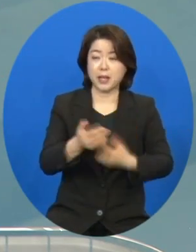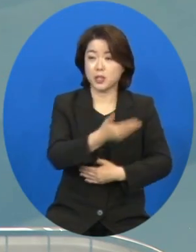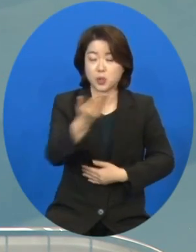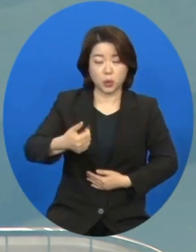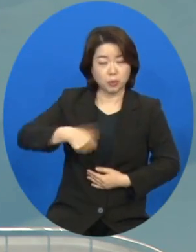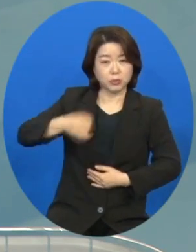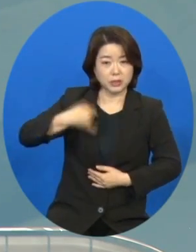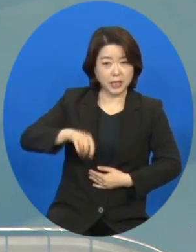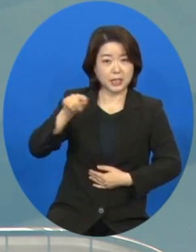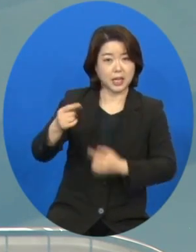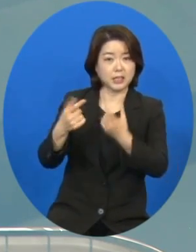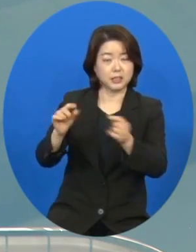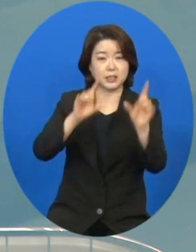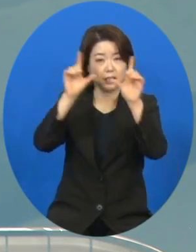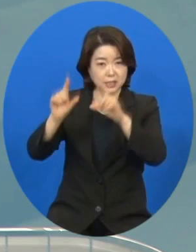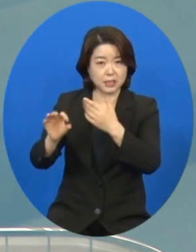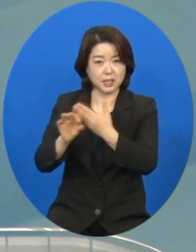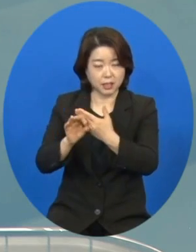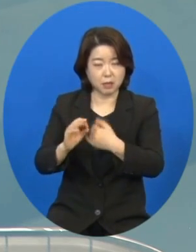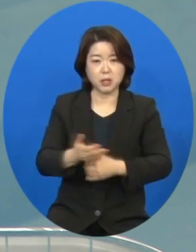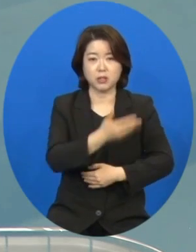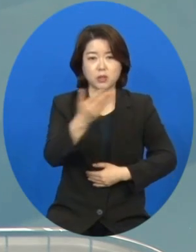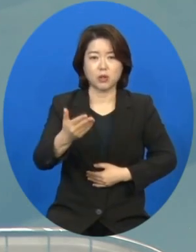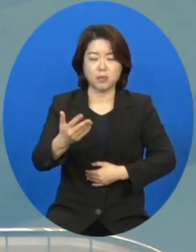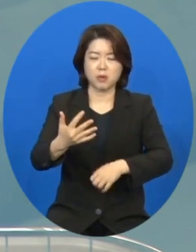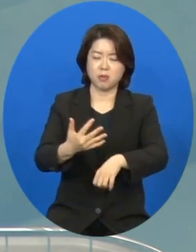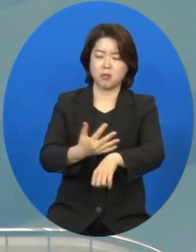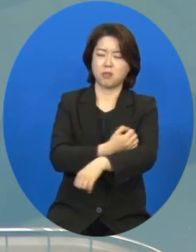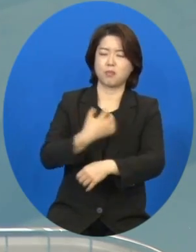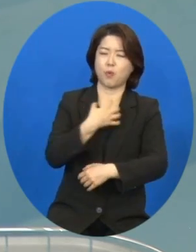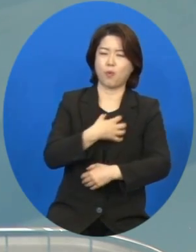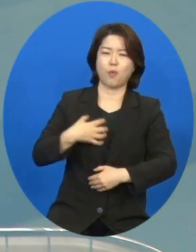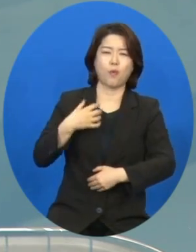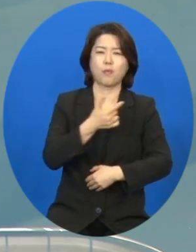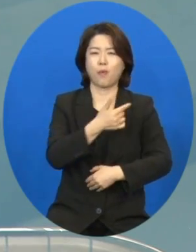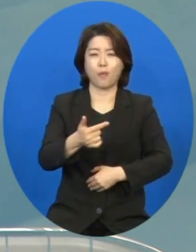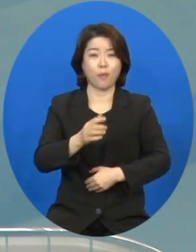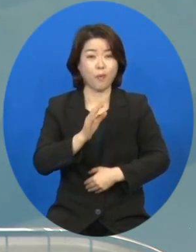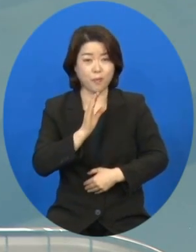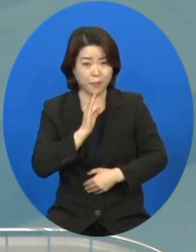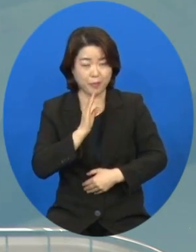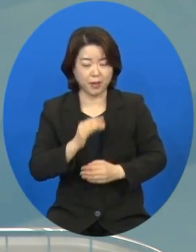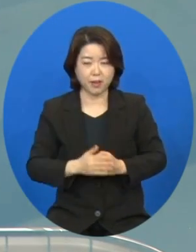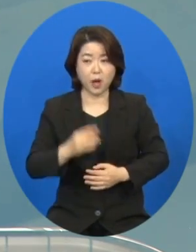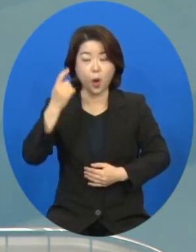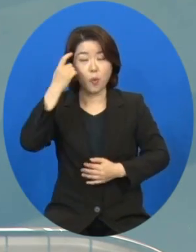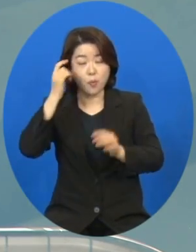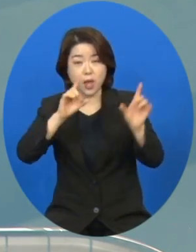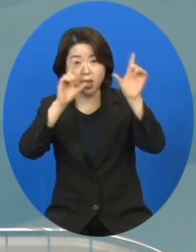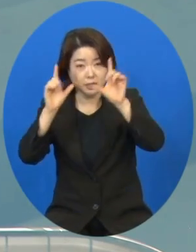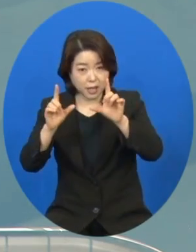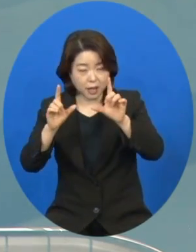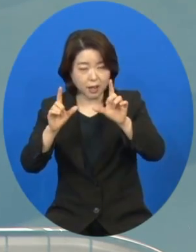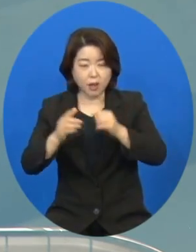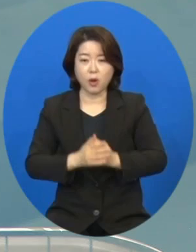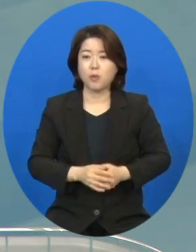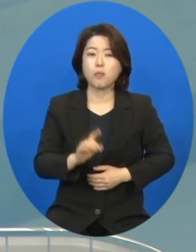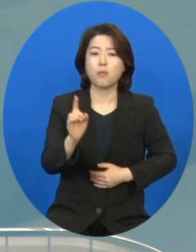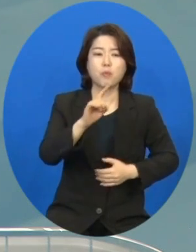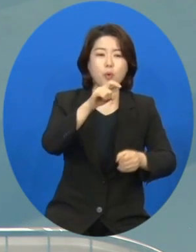한다면 아마 여러분들은 대단히 걱정을 하실 겁니다. 왜 사는지도, 무엇을 위해